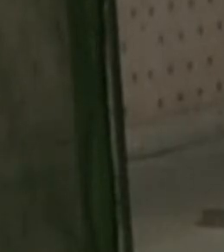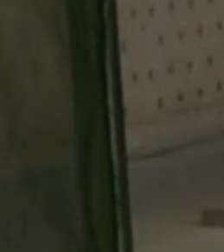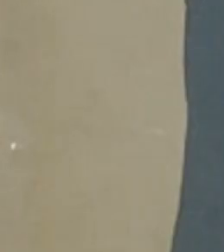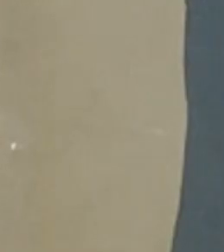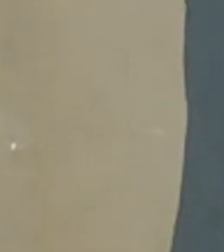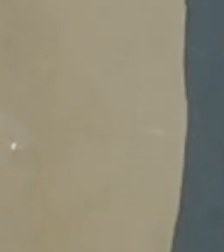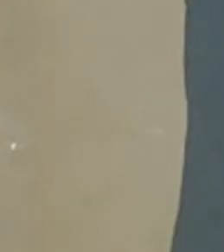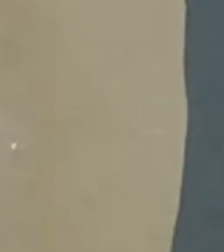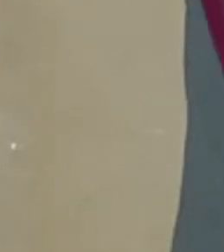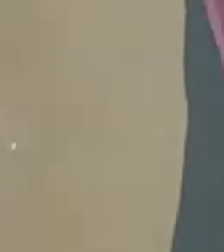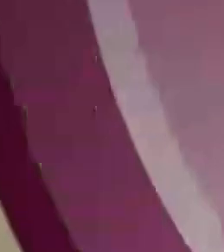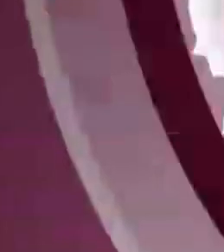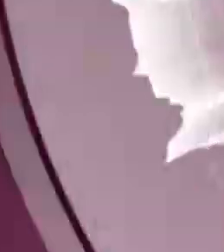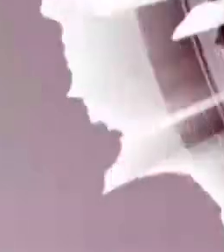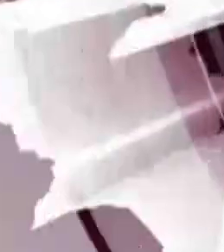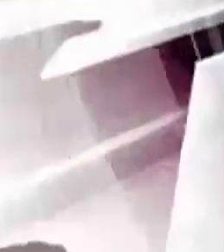открывать огонь на поражение?